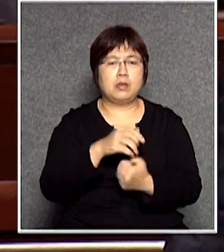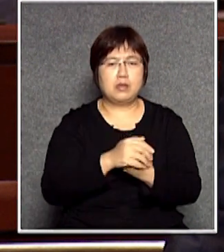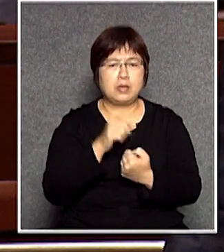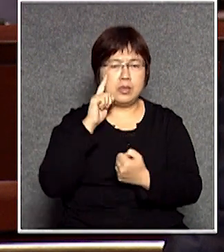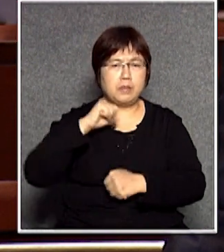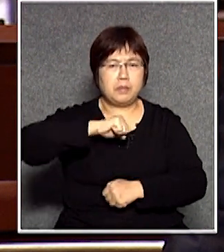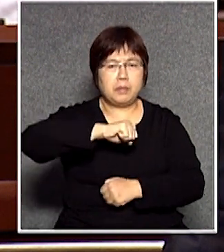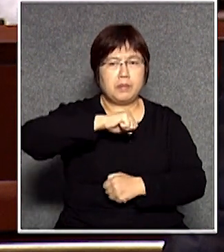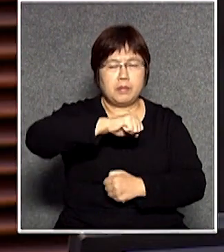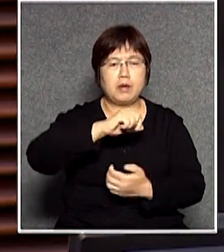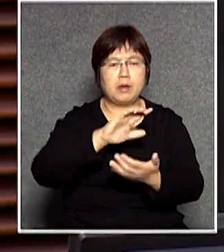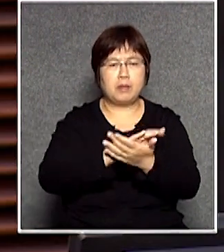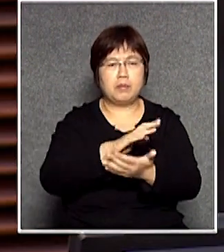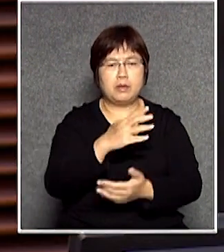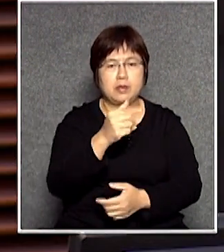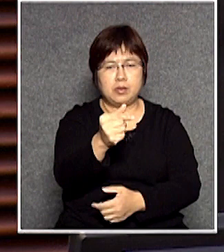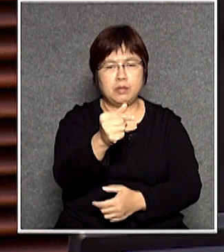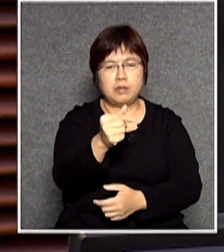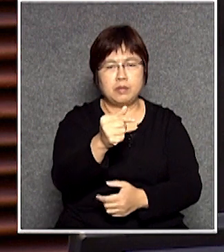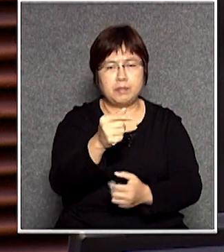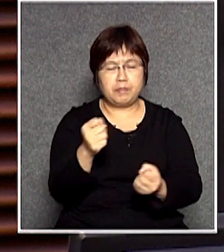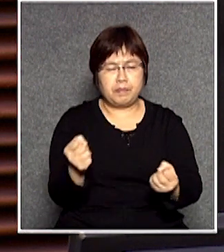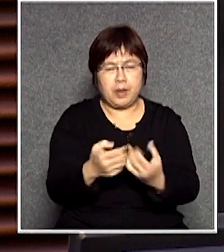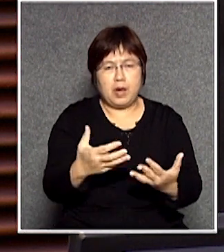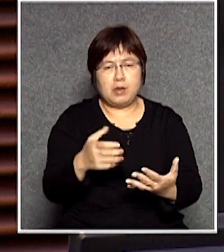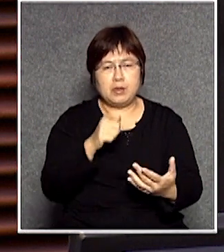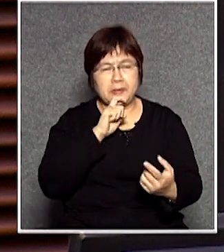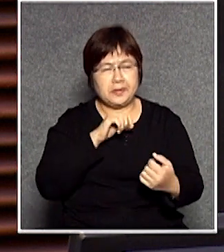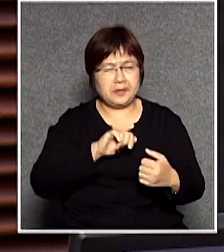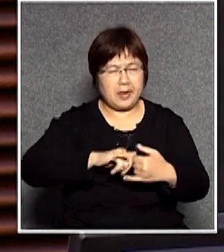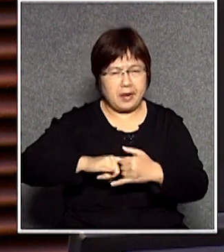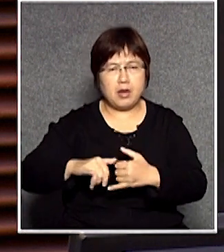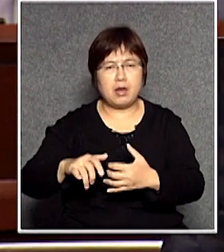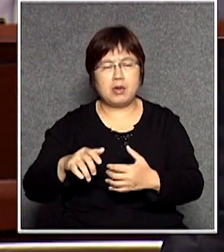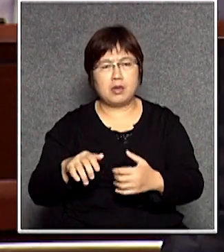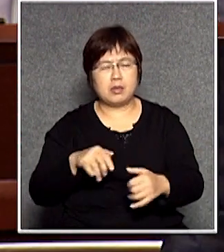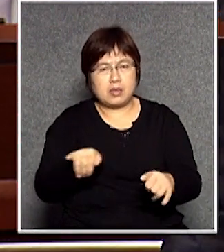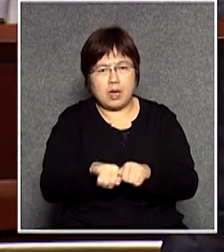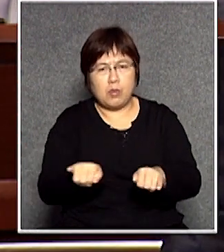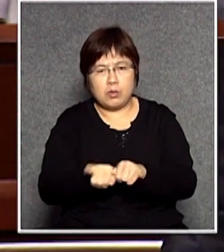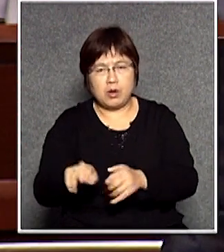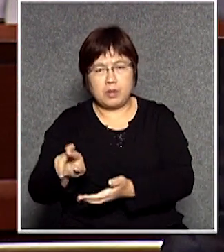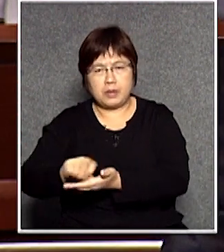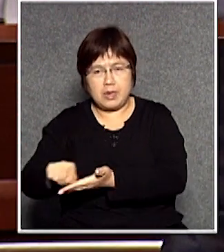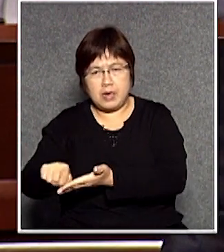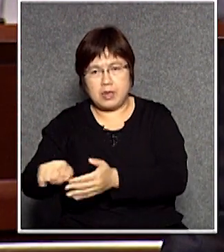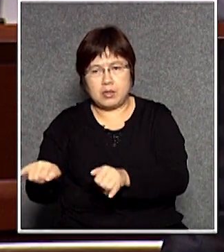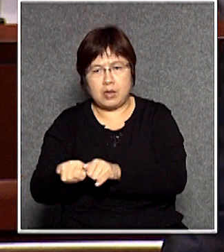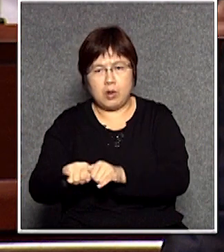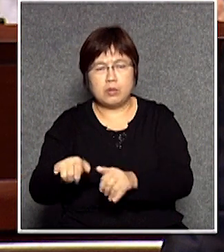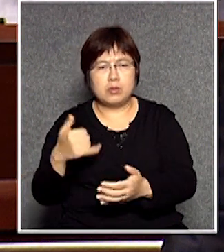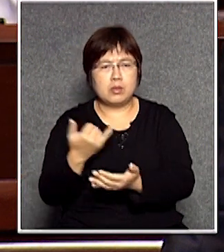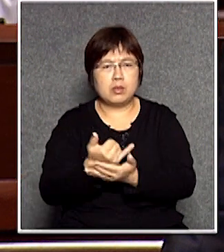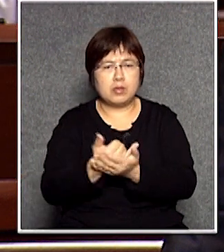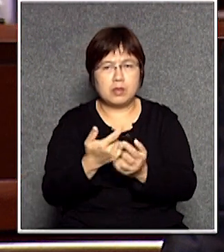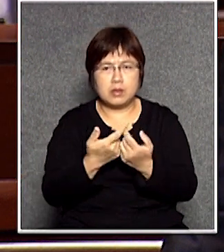劫，因為裡面文鬥武鬥而死亡的人數，非官方的統計